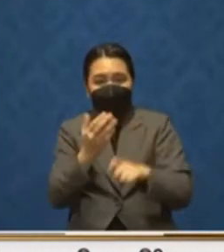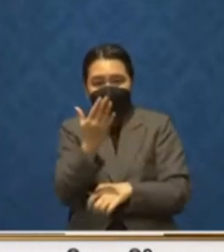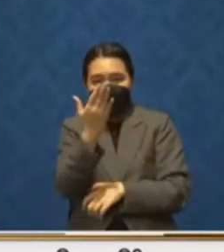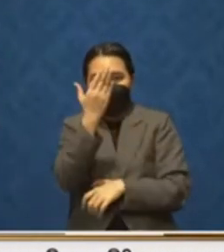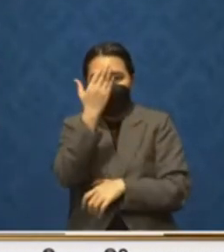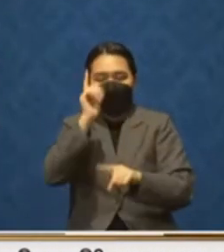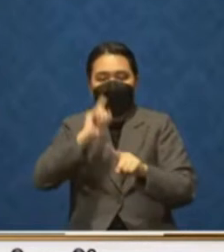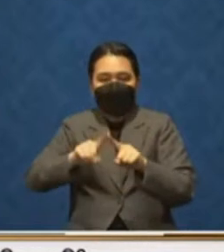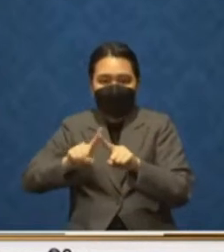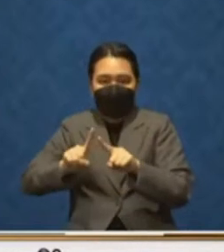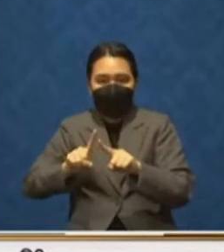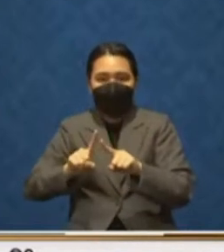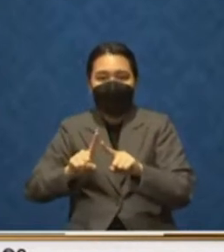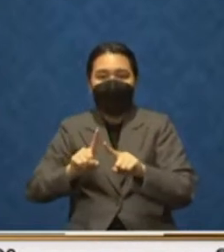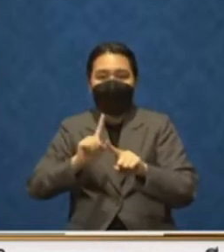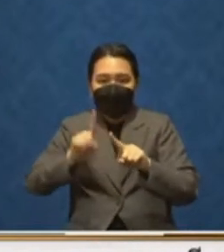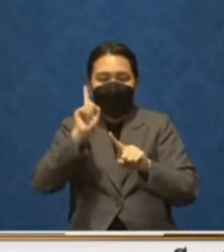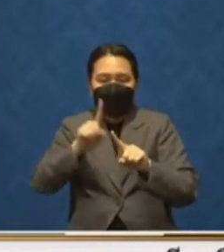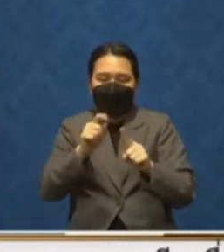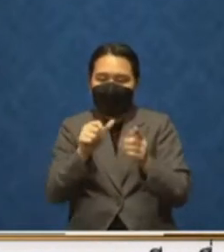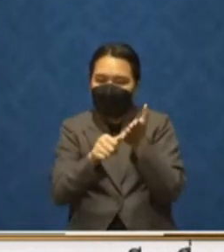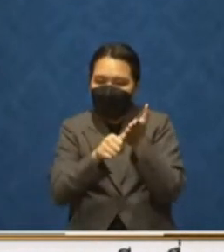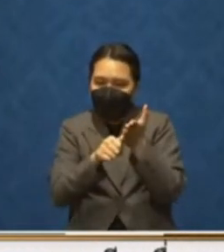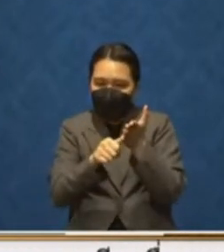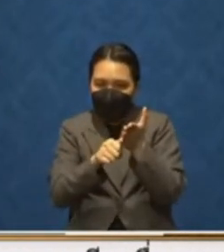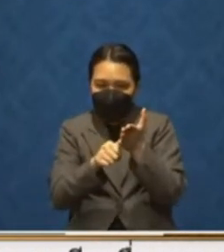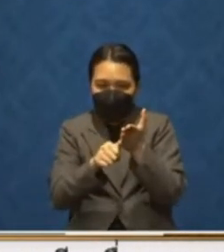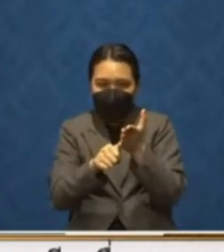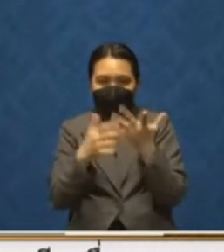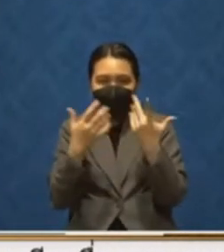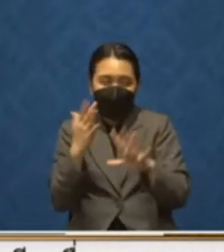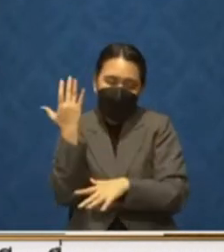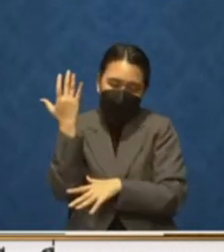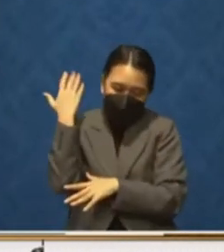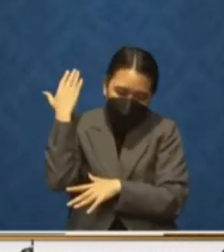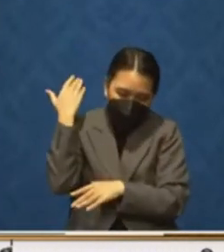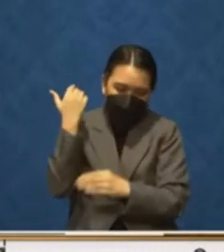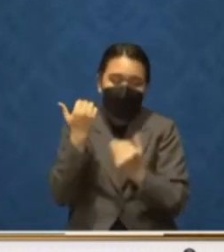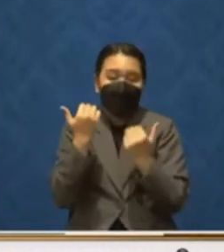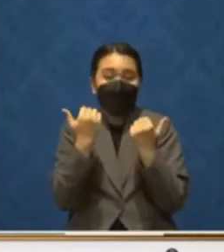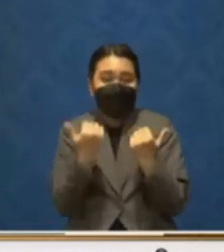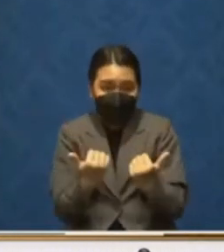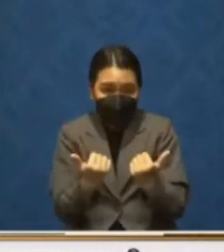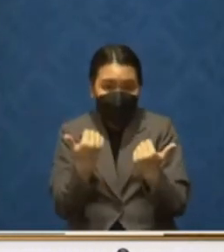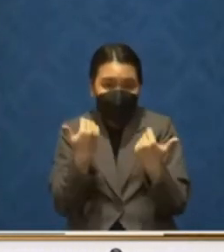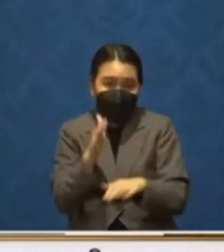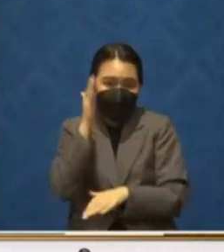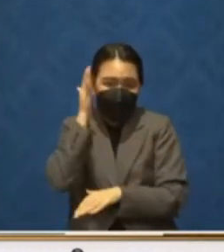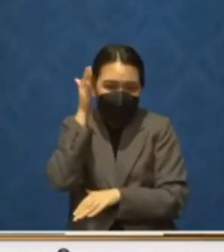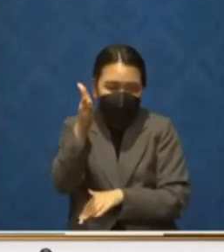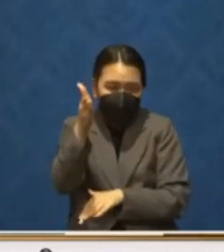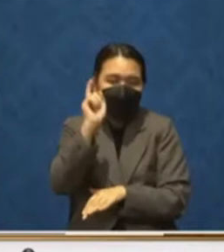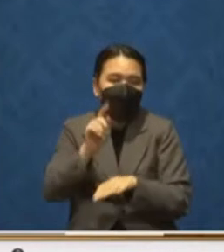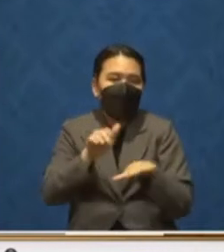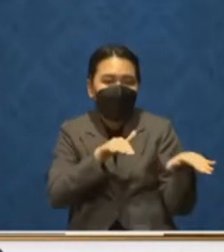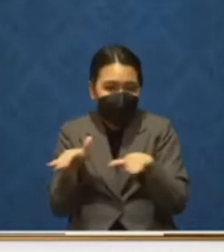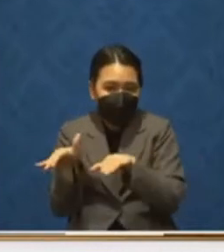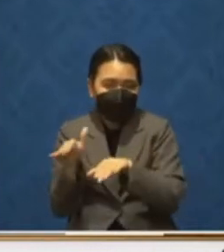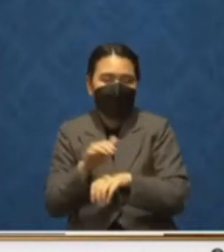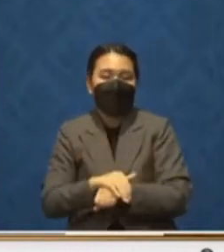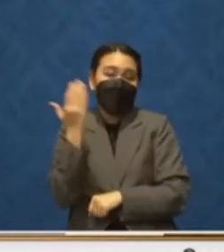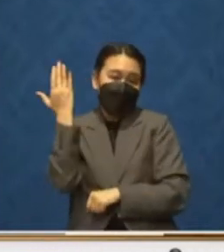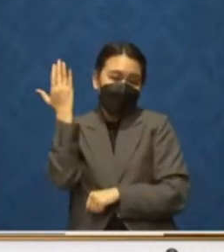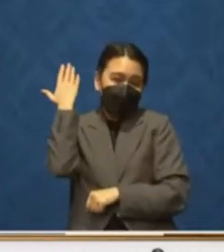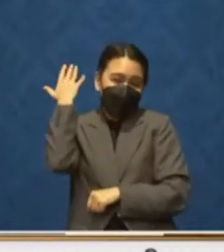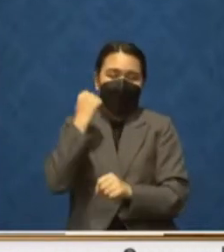วันนี้อยู่แต่เราต้องแก้ทุกอย่างทั้งยืนและทั้งอดีตปัจจุบันแล้วก็เตรียมการแนะนำเข้าไปด้วยพระกิจที่ผ่านมาได้ดีที่